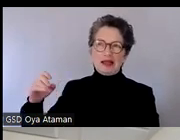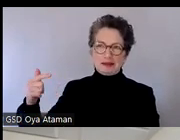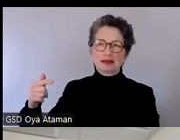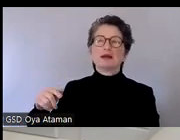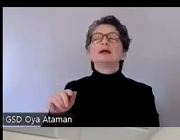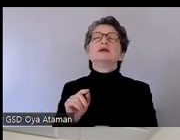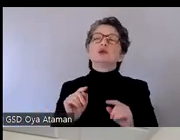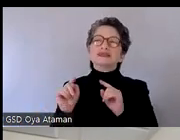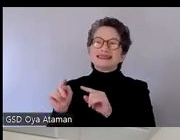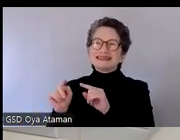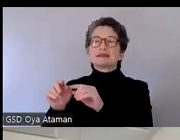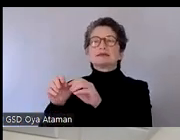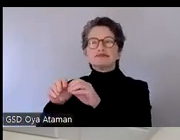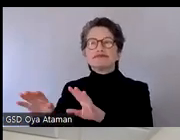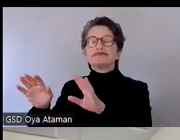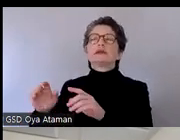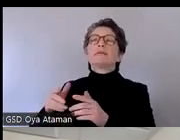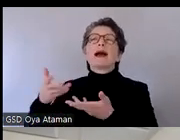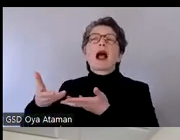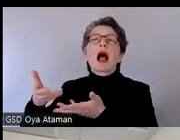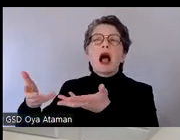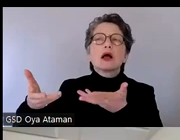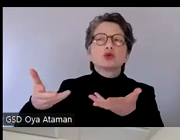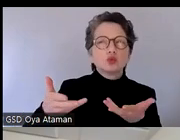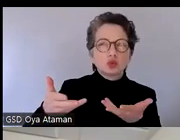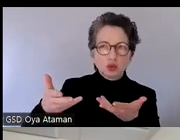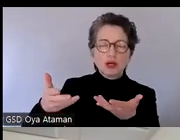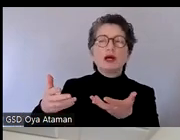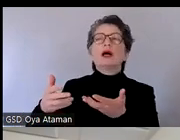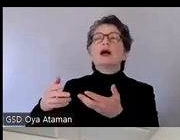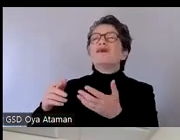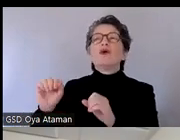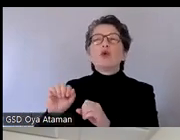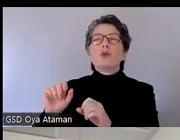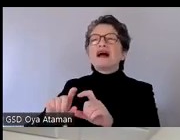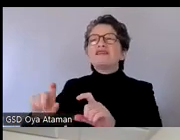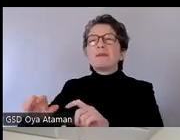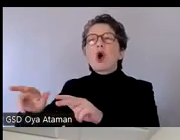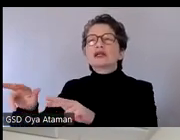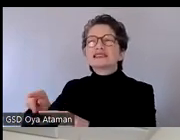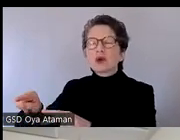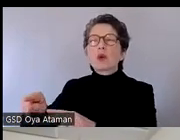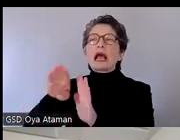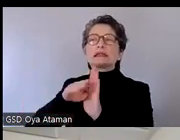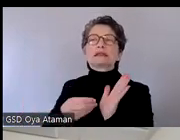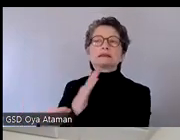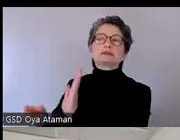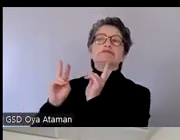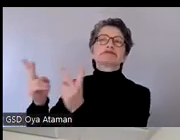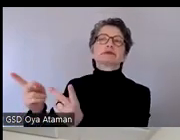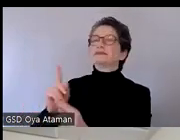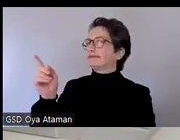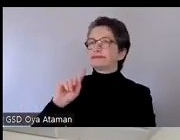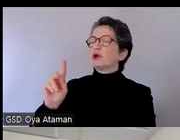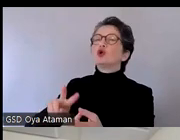Vorbereitungen, die sie treffen, um das Gesetz umzusetzen oder Maßnahmen zu